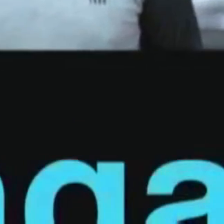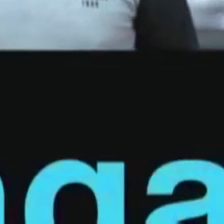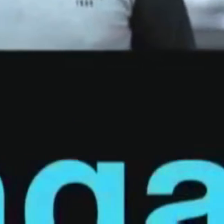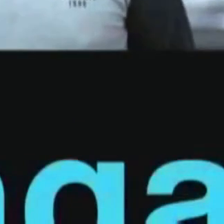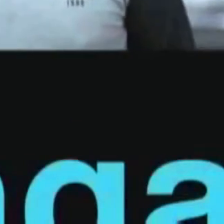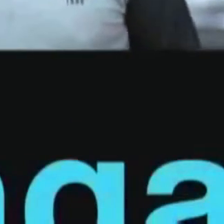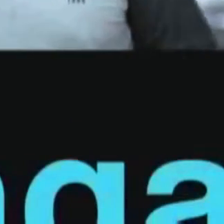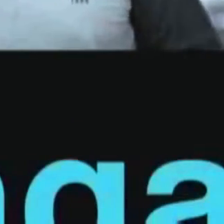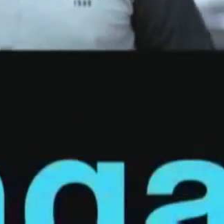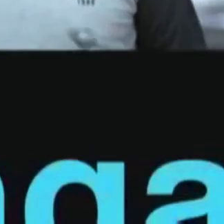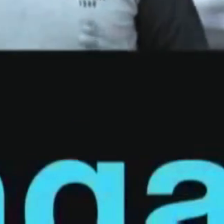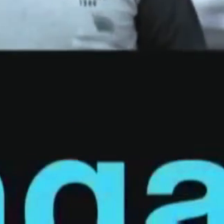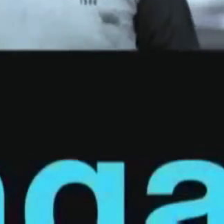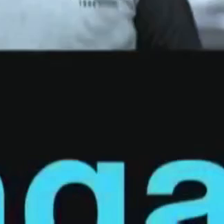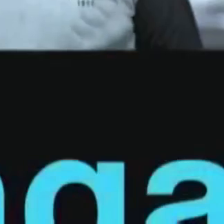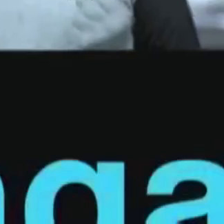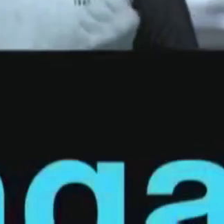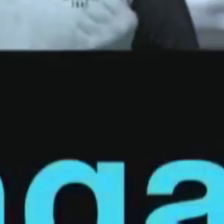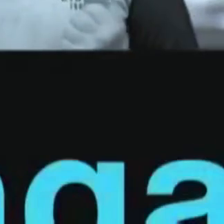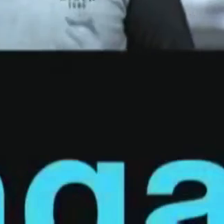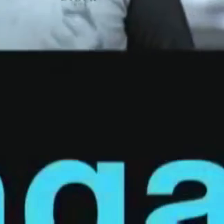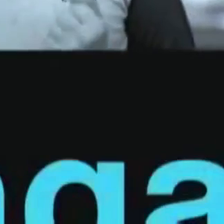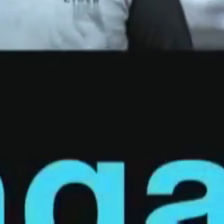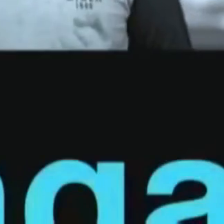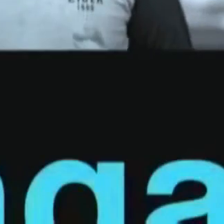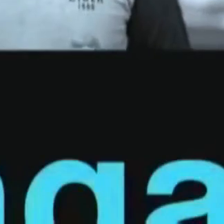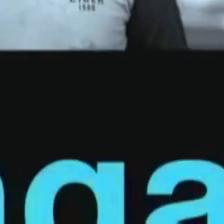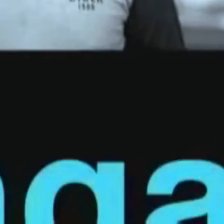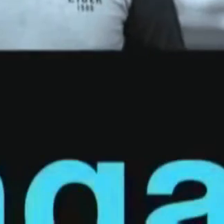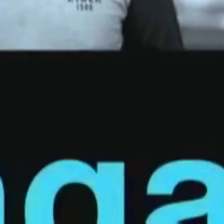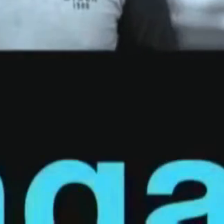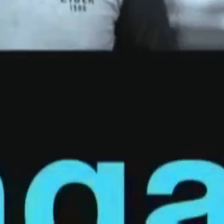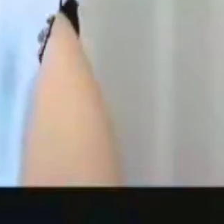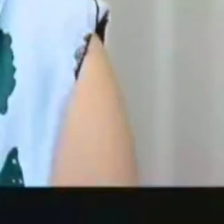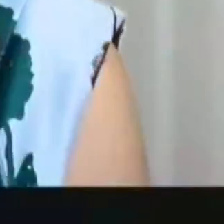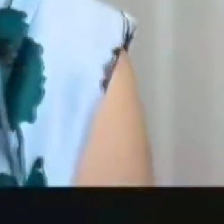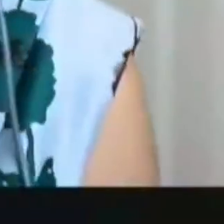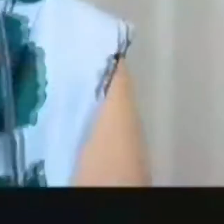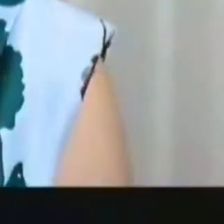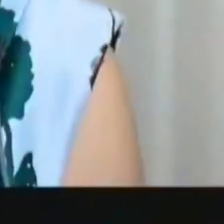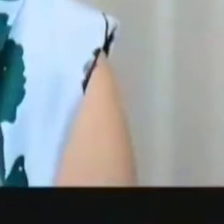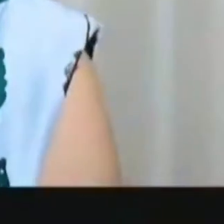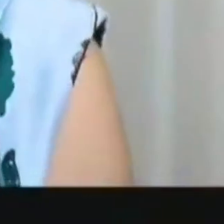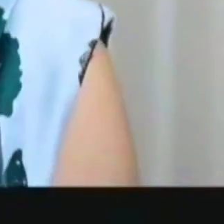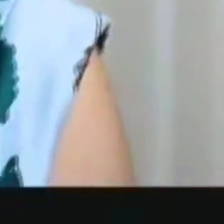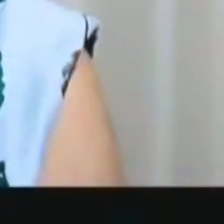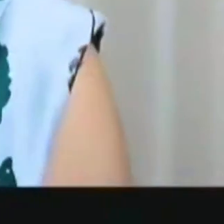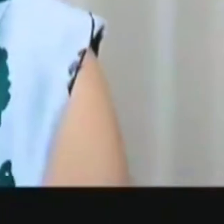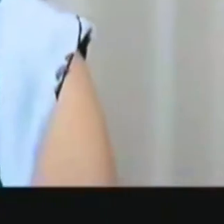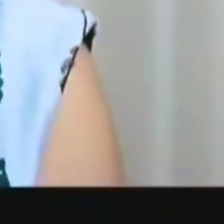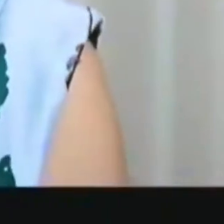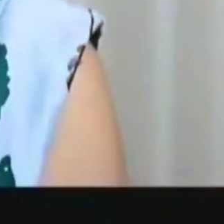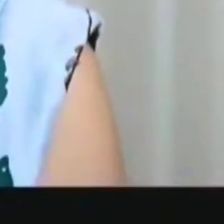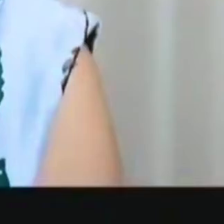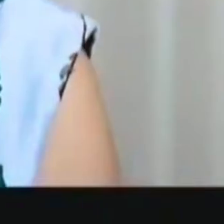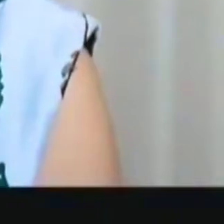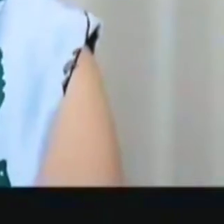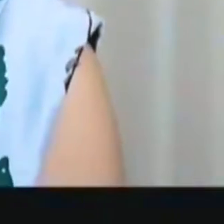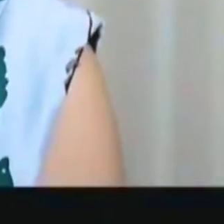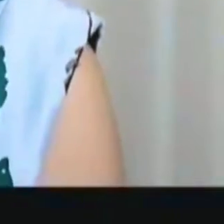riang gembira jika kita jatuh sakit begini